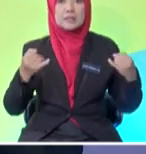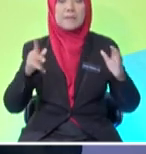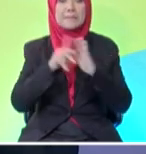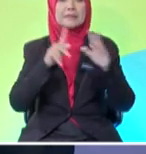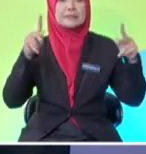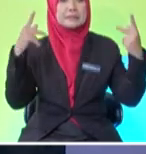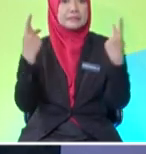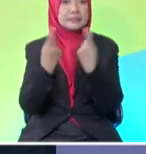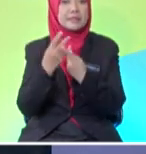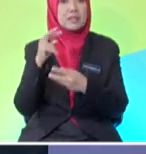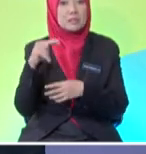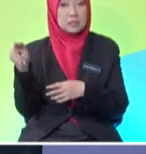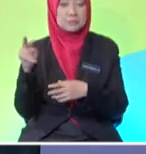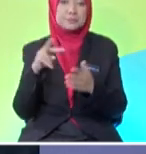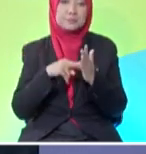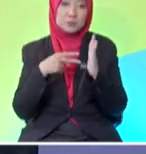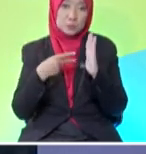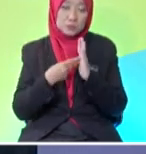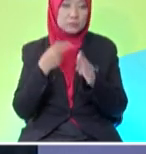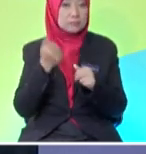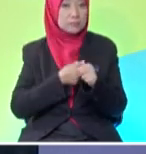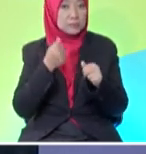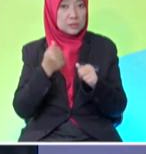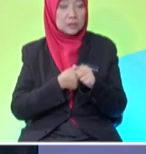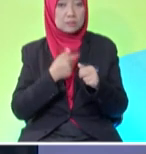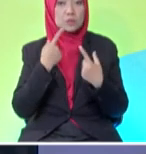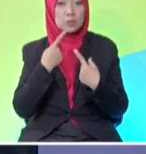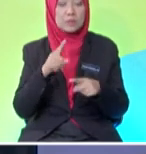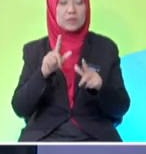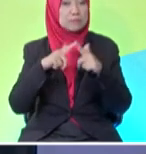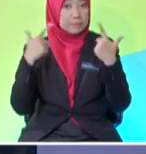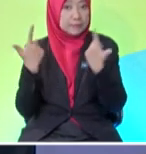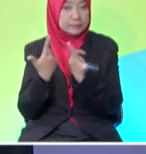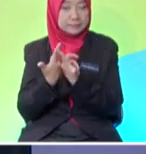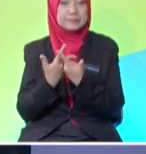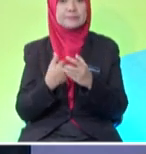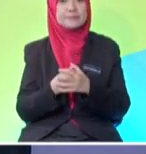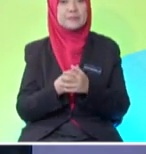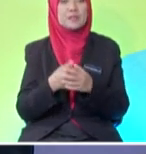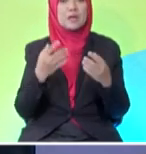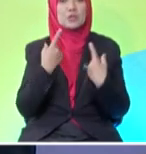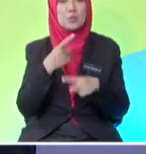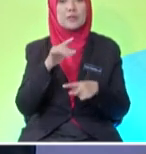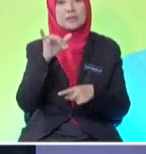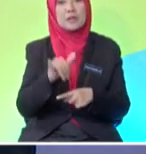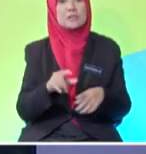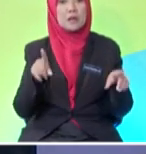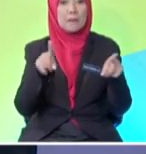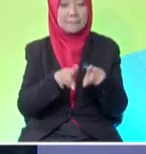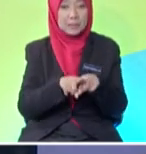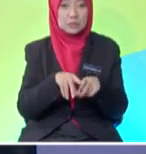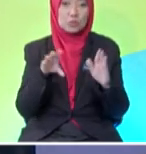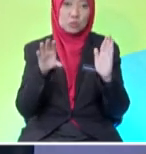Oke soalnya jenis pekerjaan maksudnya setiap jawaban di atas tuh dia akan duduk dekat jawaban yang sama Oke contohnya